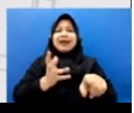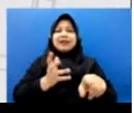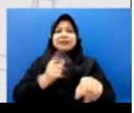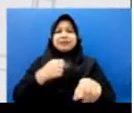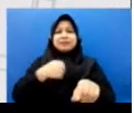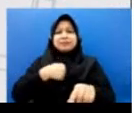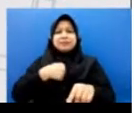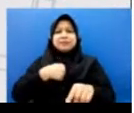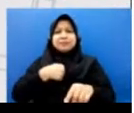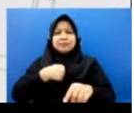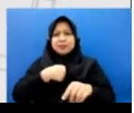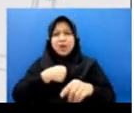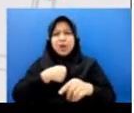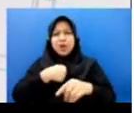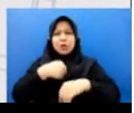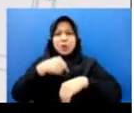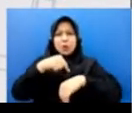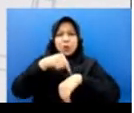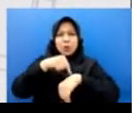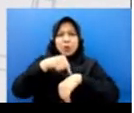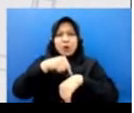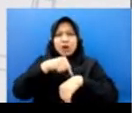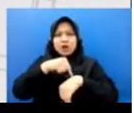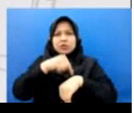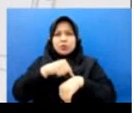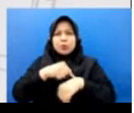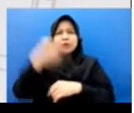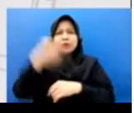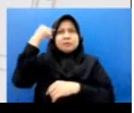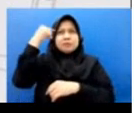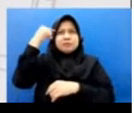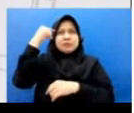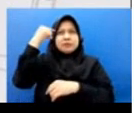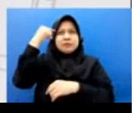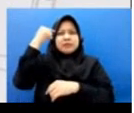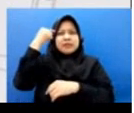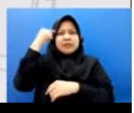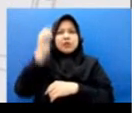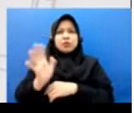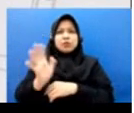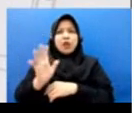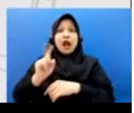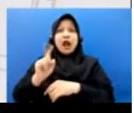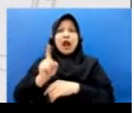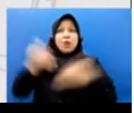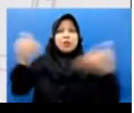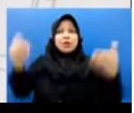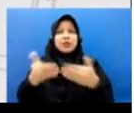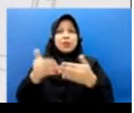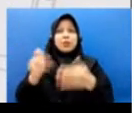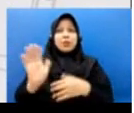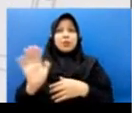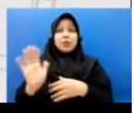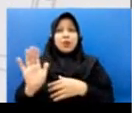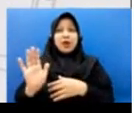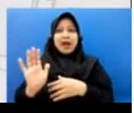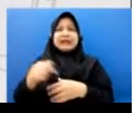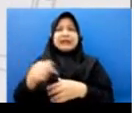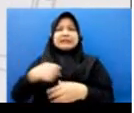meluaskan waktu untuk berpikir sekian menit, kalau nggak benar-benar ketemu, ini saya rugi.